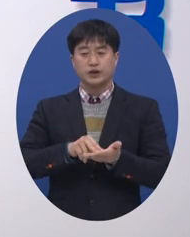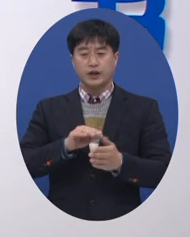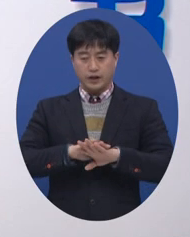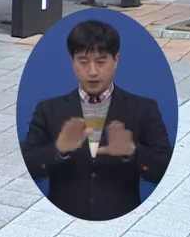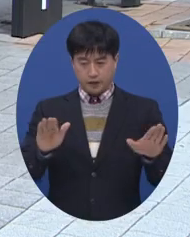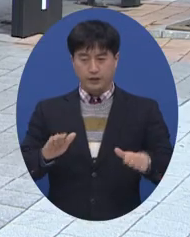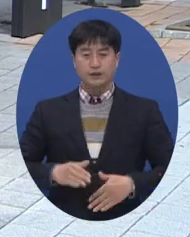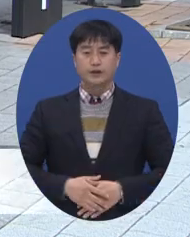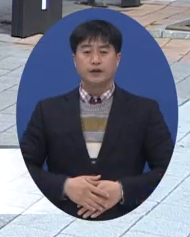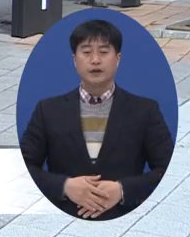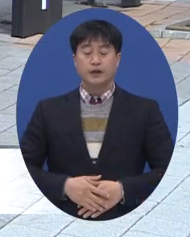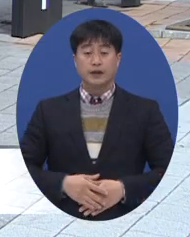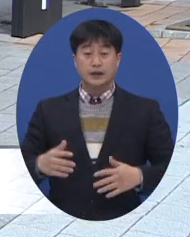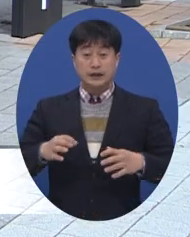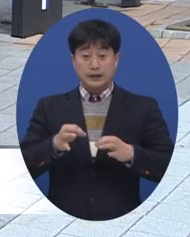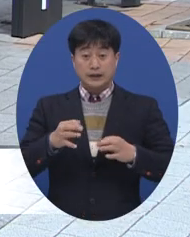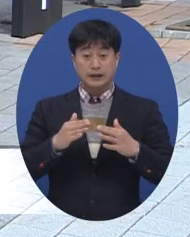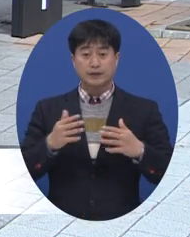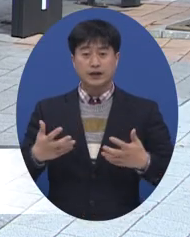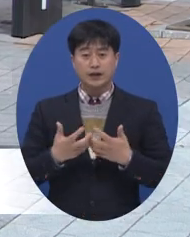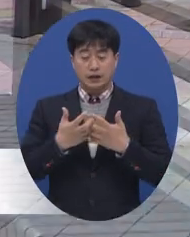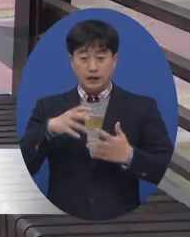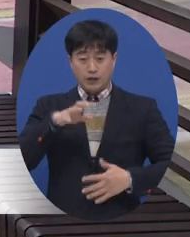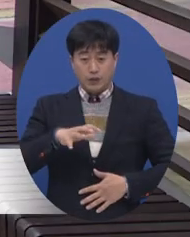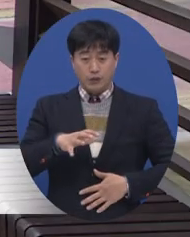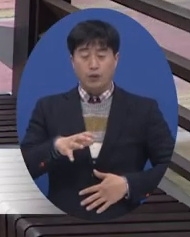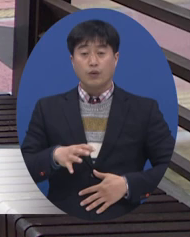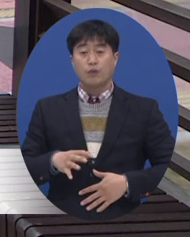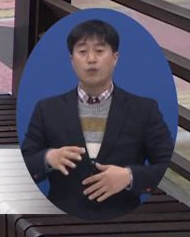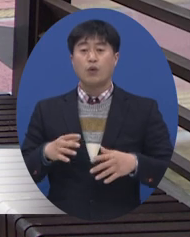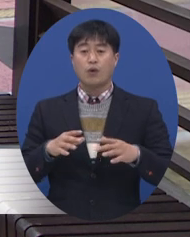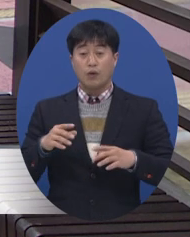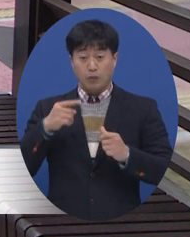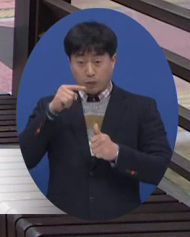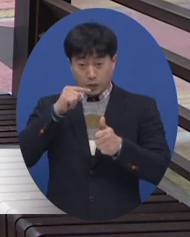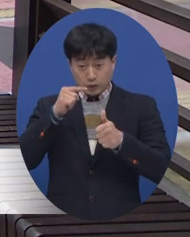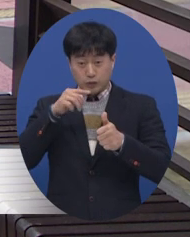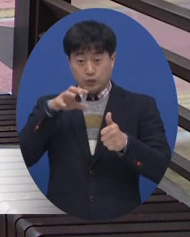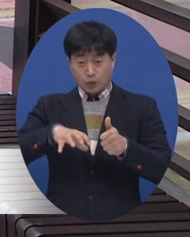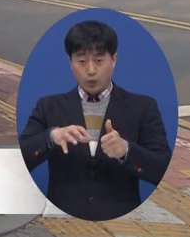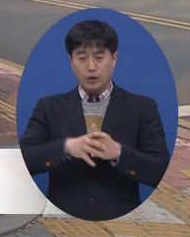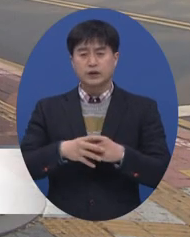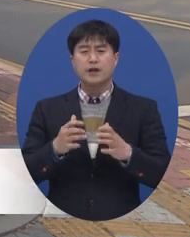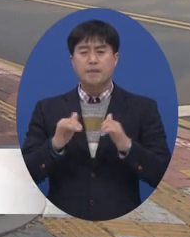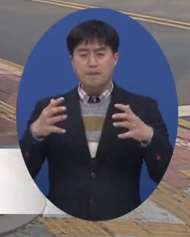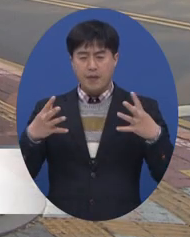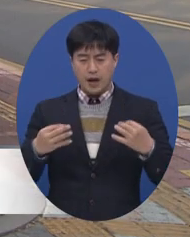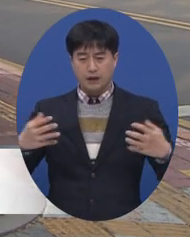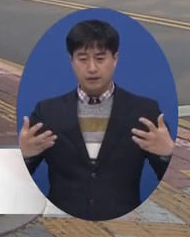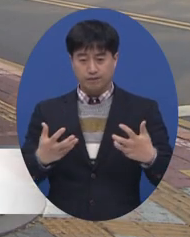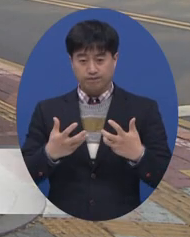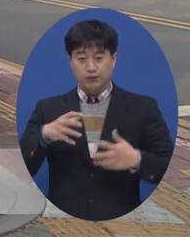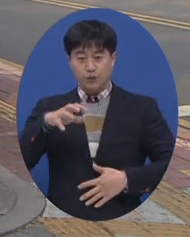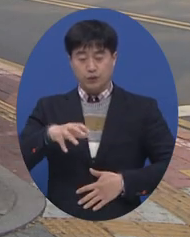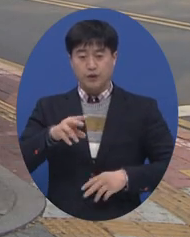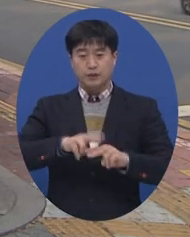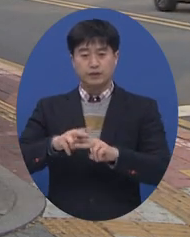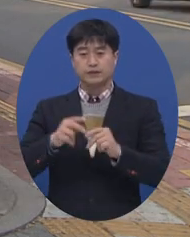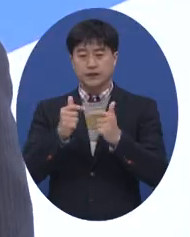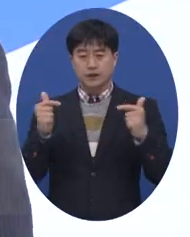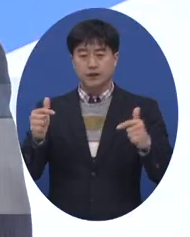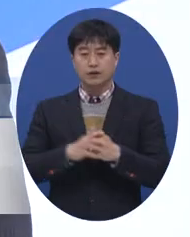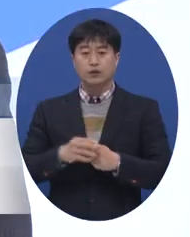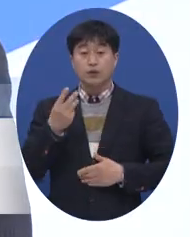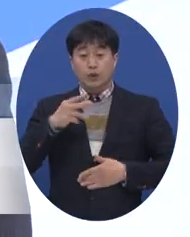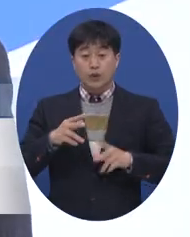겁니다 상가 밀집 지역이나 학원가 통학차량 대기 장소 등 사람이 많이 모이는 곳을 중심으로 벤치 등을 늘립니다